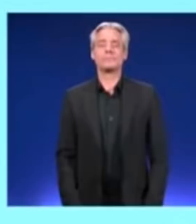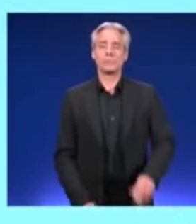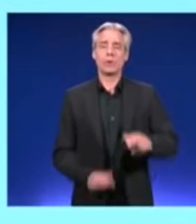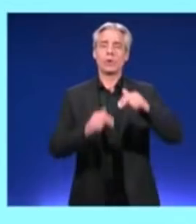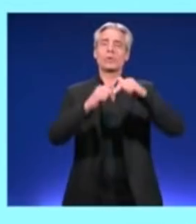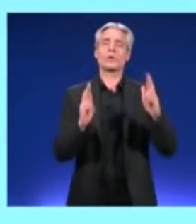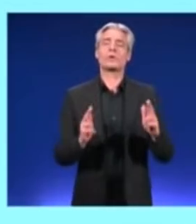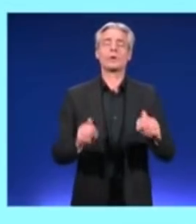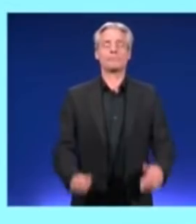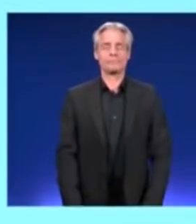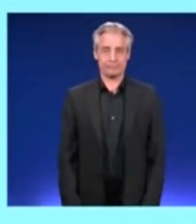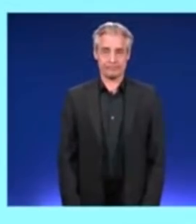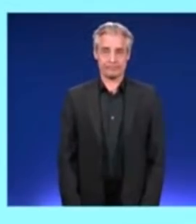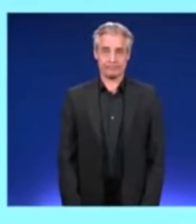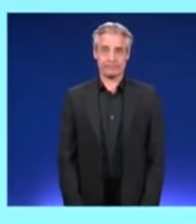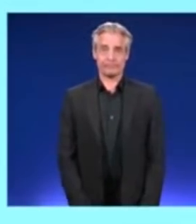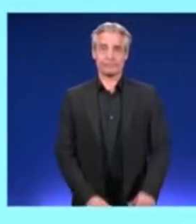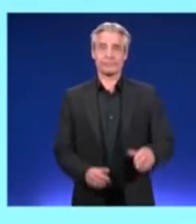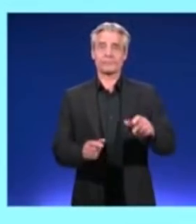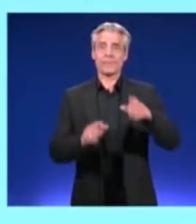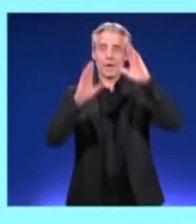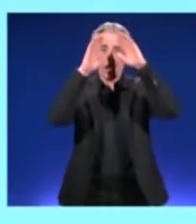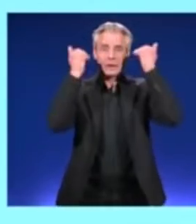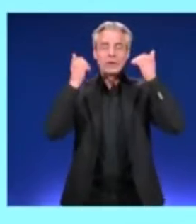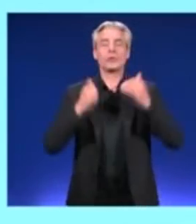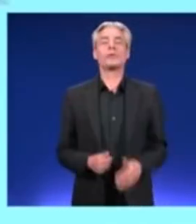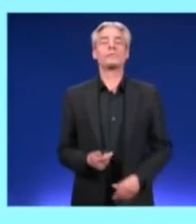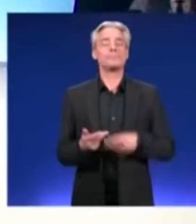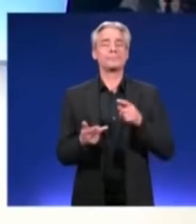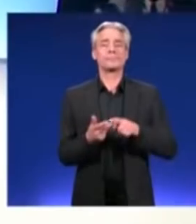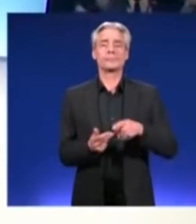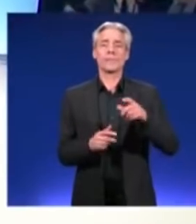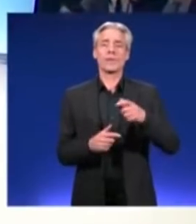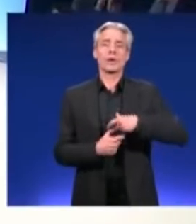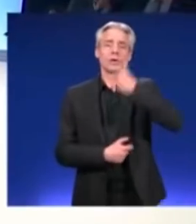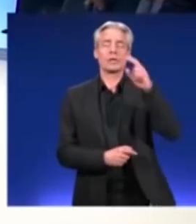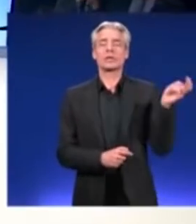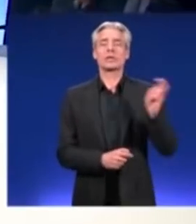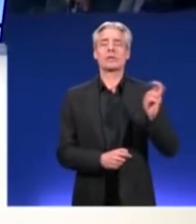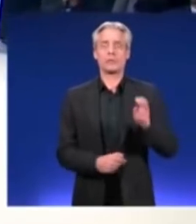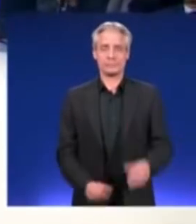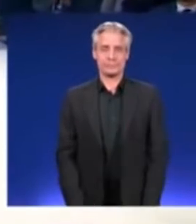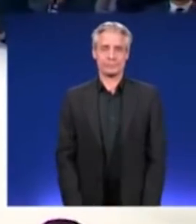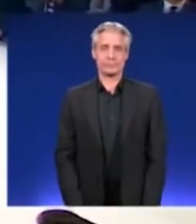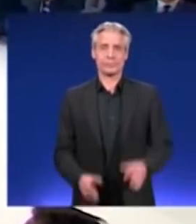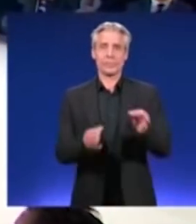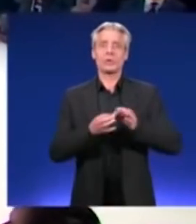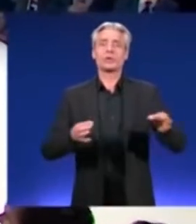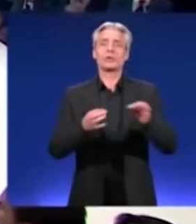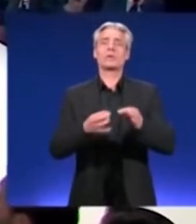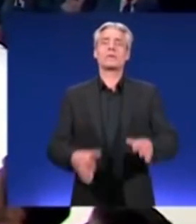Nicolas Dupont-Aignan, Anne Hidalgo, Yannick Jadot, Jean